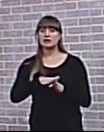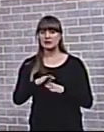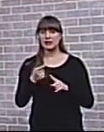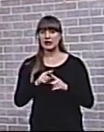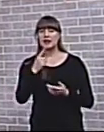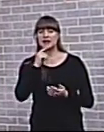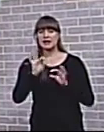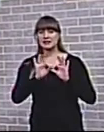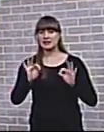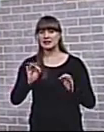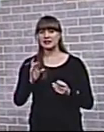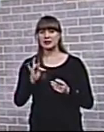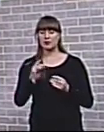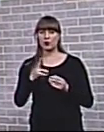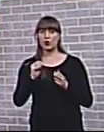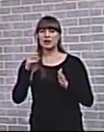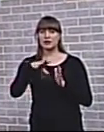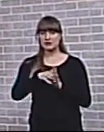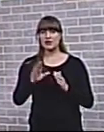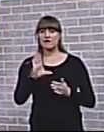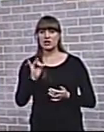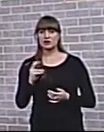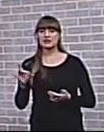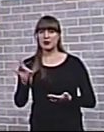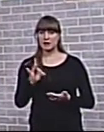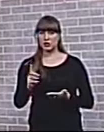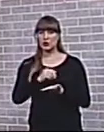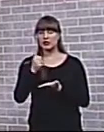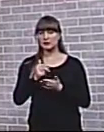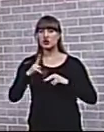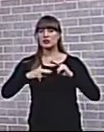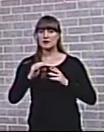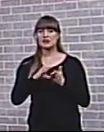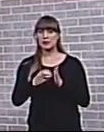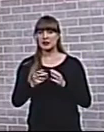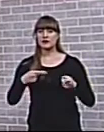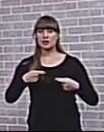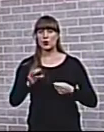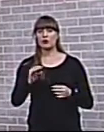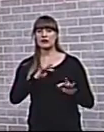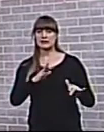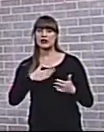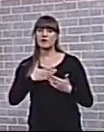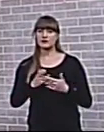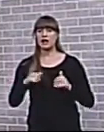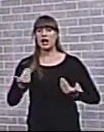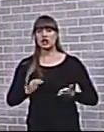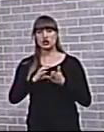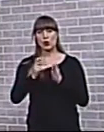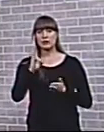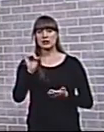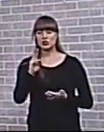Это красная нить совета по инвестициям. В Ворошиловском районе доминирует строительство объектов торговли и деловой активности. А жилой комплекс